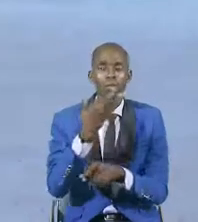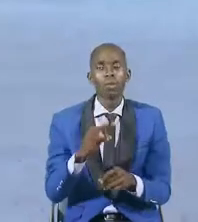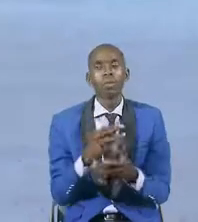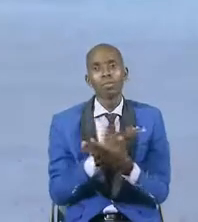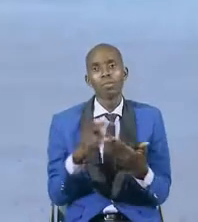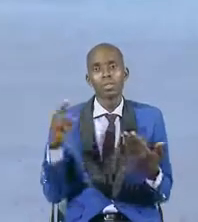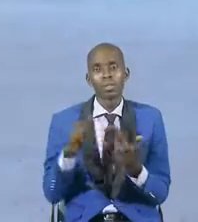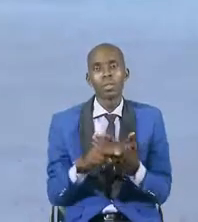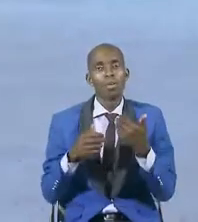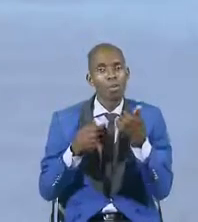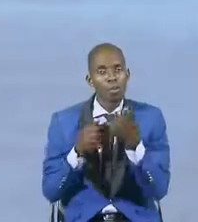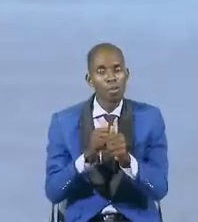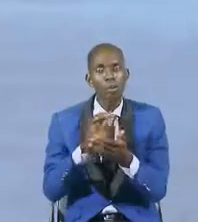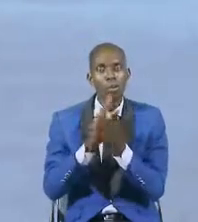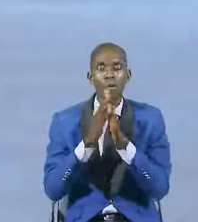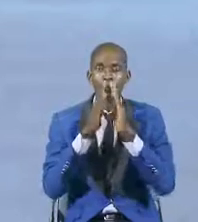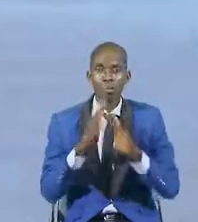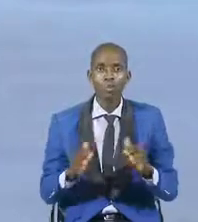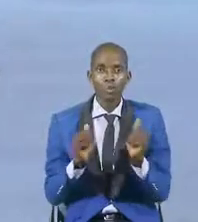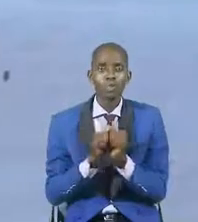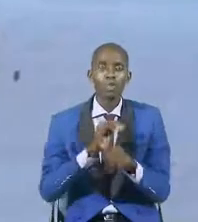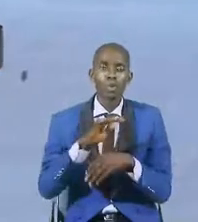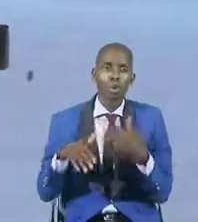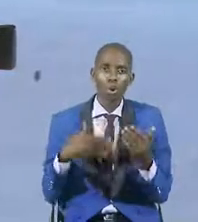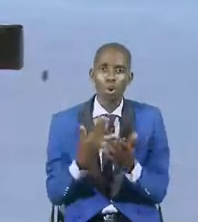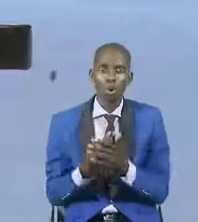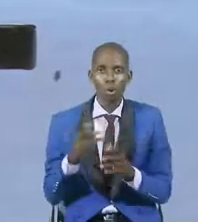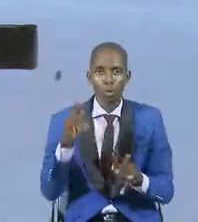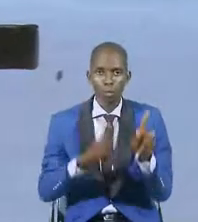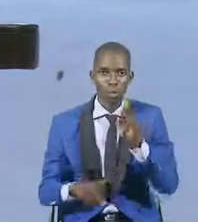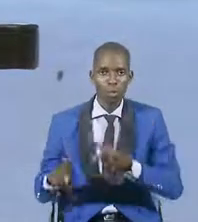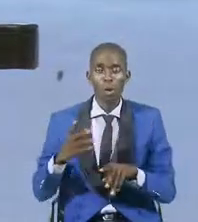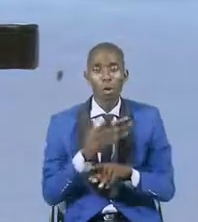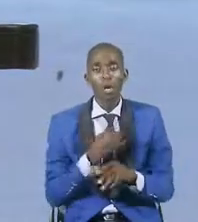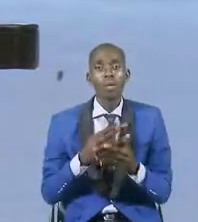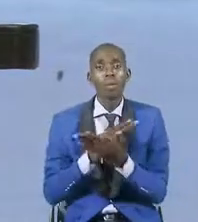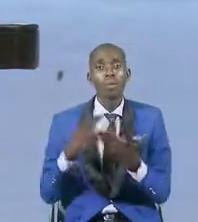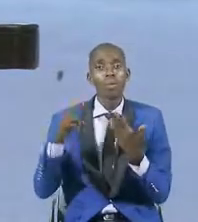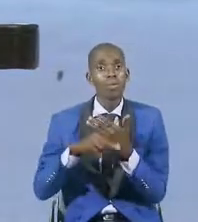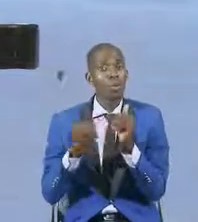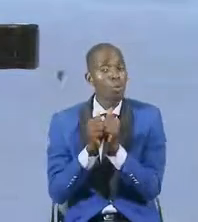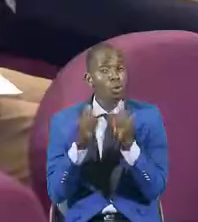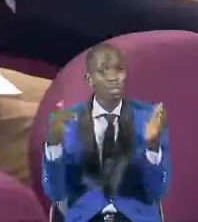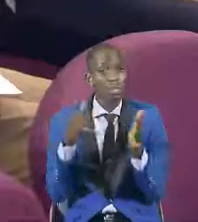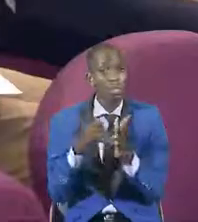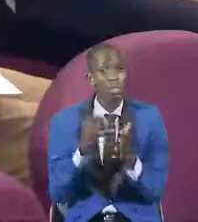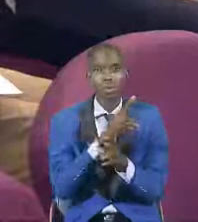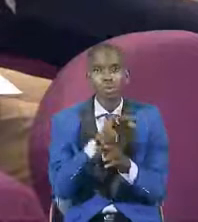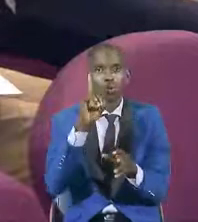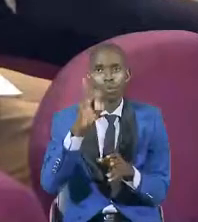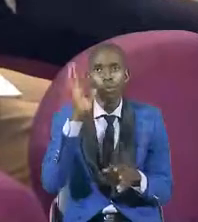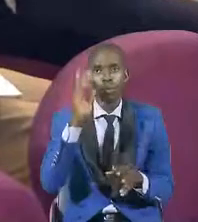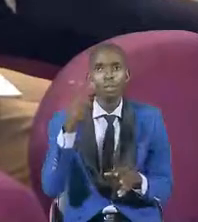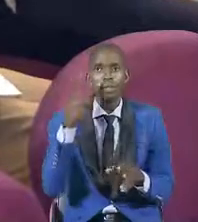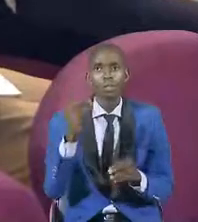sainteté. Recherchez la paix avec tous et la sanctification sans laquelle personne ne verra